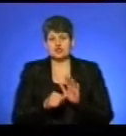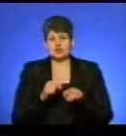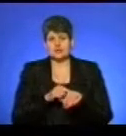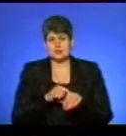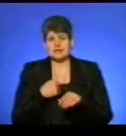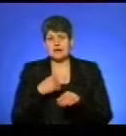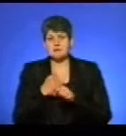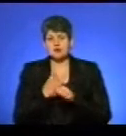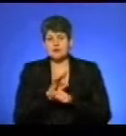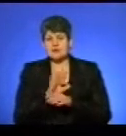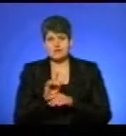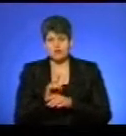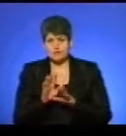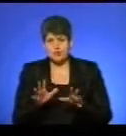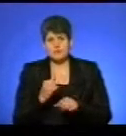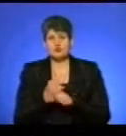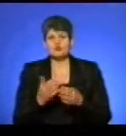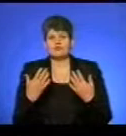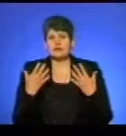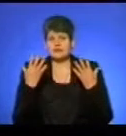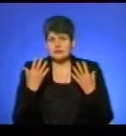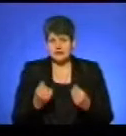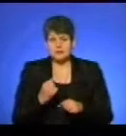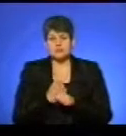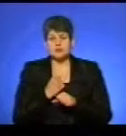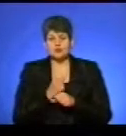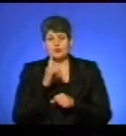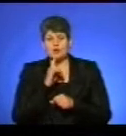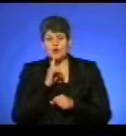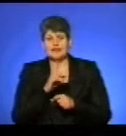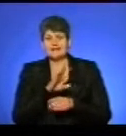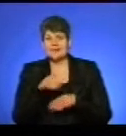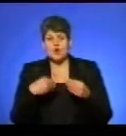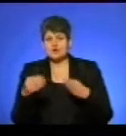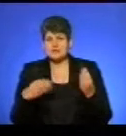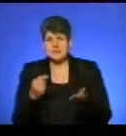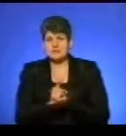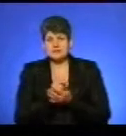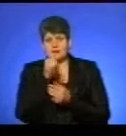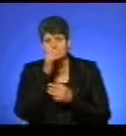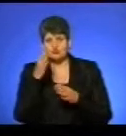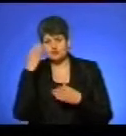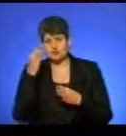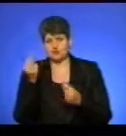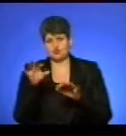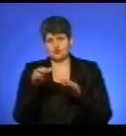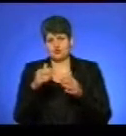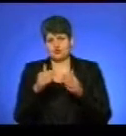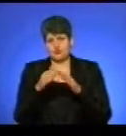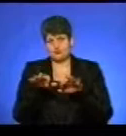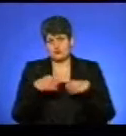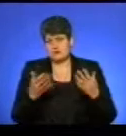працюю ненормово. Я працюю вихідні, я працюю, поки не рознесу пенсію, бо я не можу додому забирати чужих грошей. Я